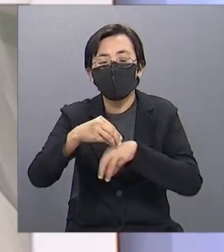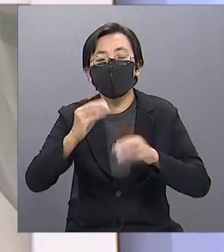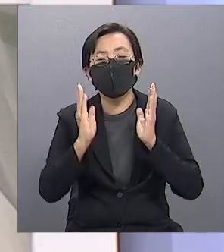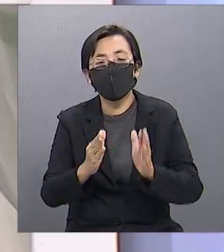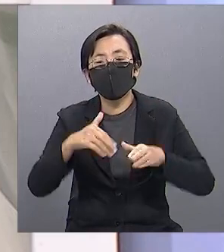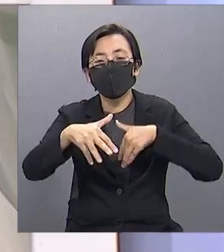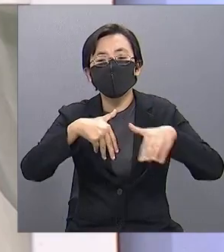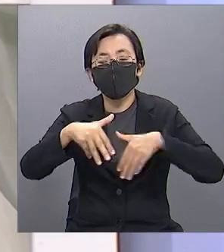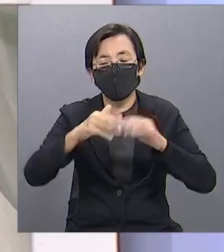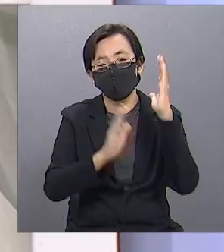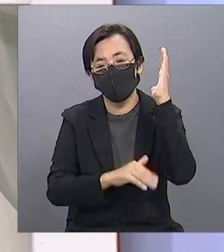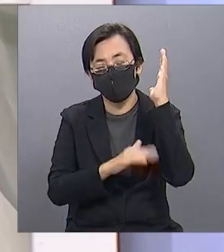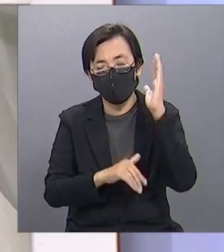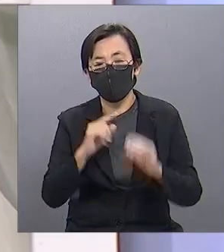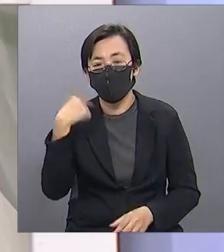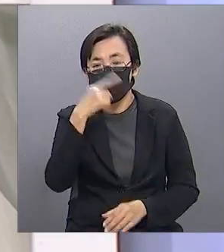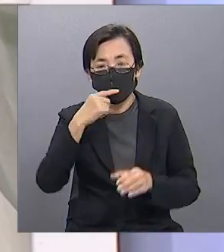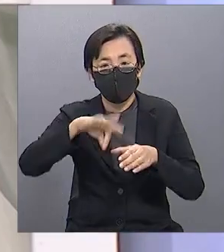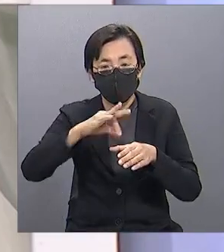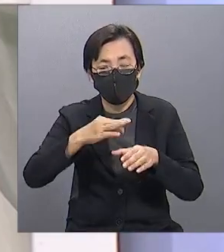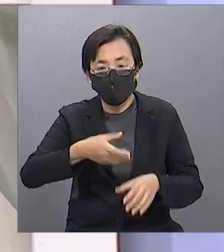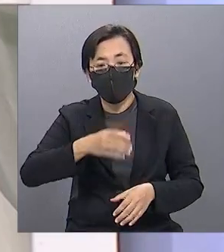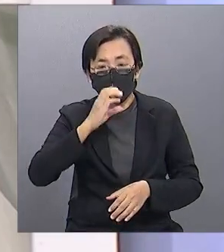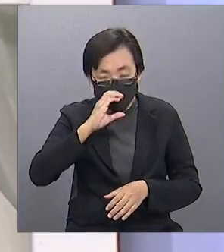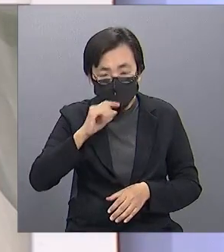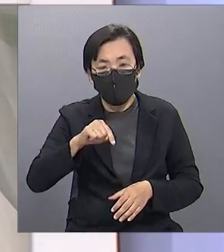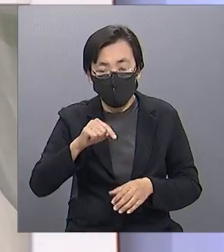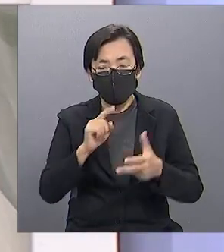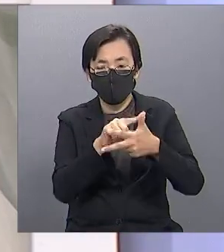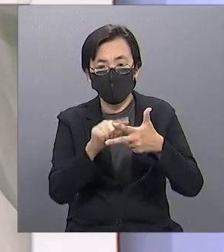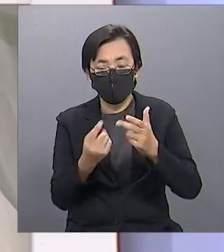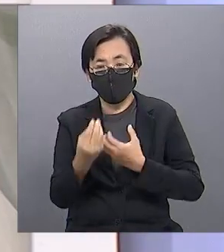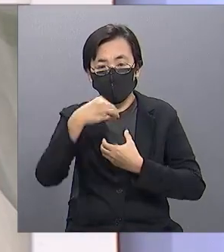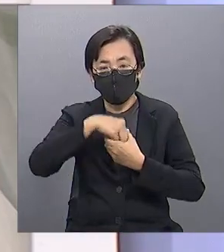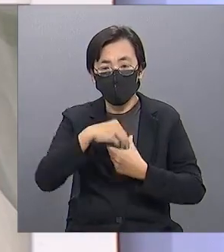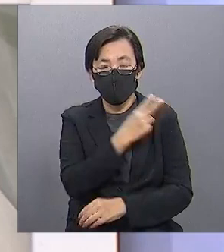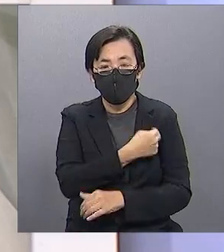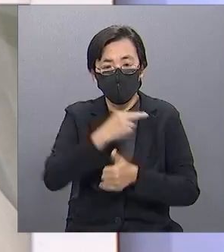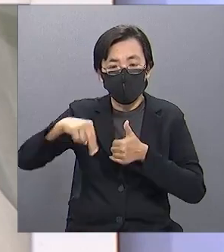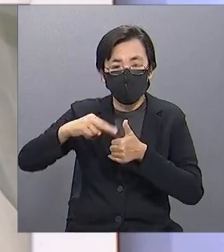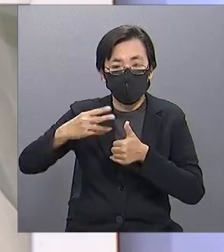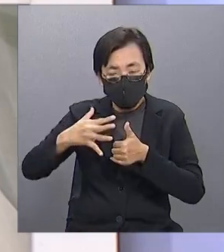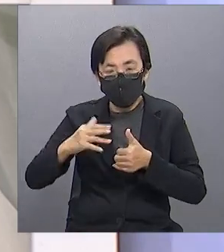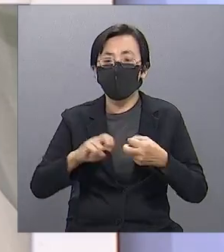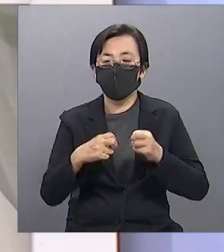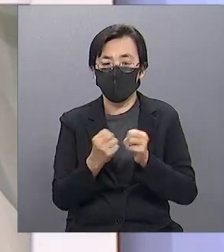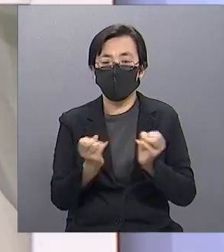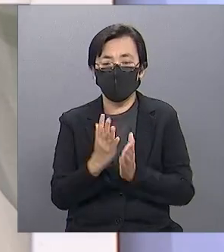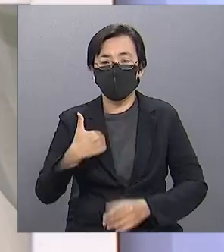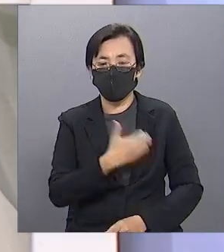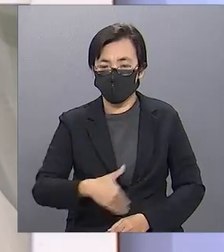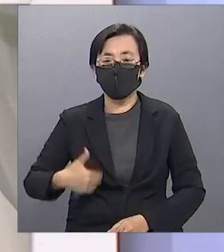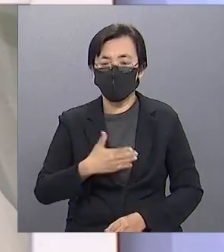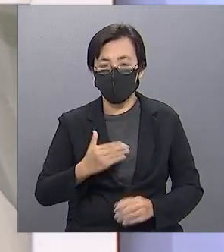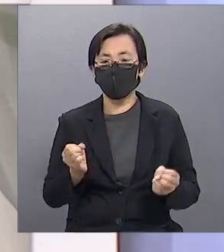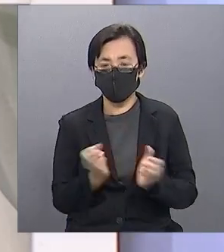ครที่กิน3สารตัวนี้เข้าไปโดยไม่มีการดูแลจากคุณหมอมีผลกระทบต่อร่างกายอย่างรุนแรงเลยนะครับโดยเฉพาะอย่